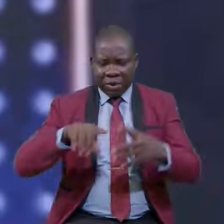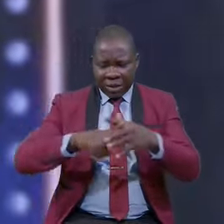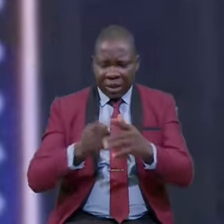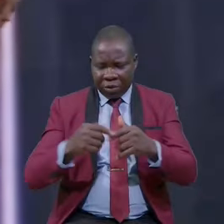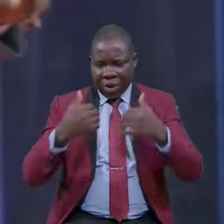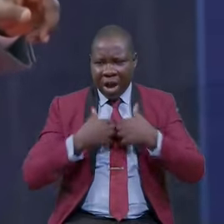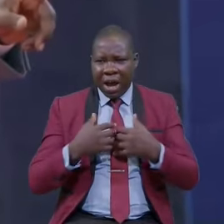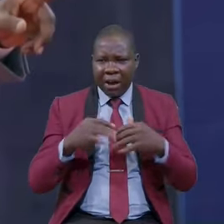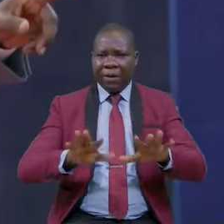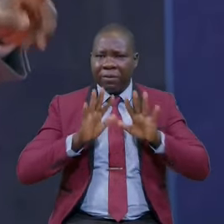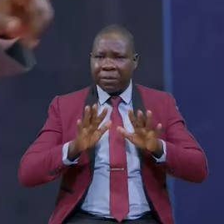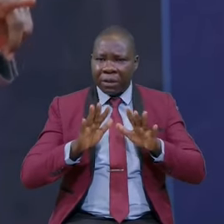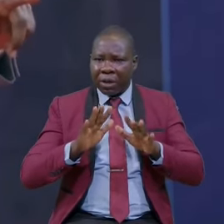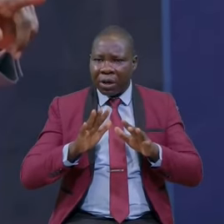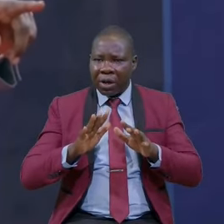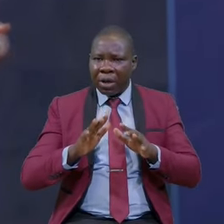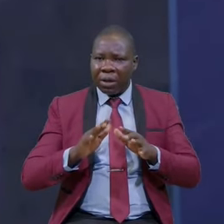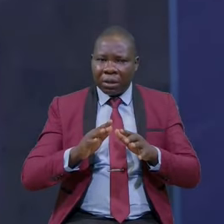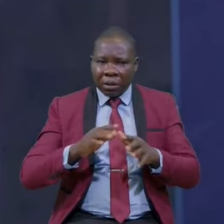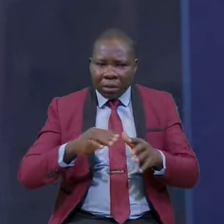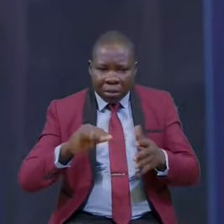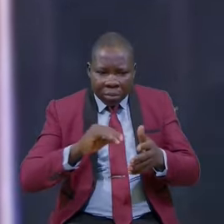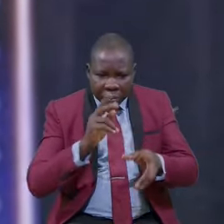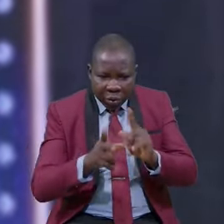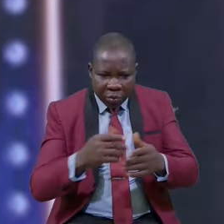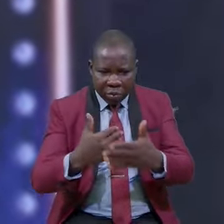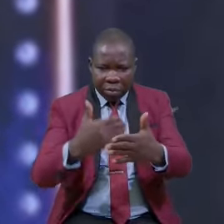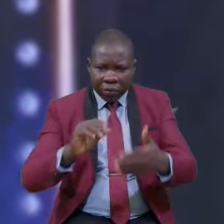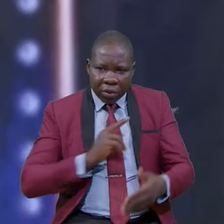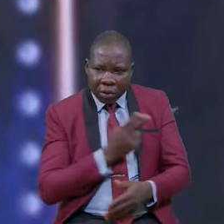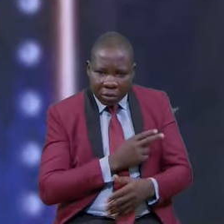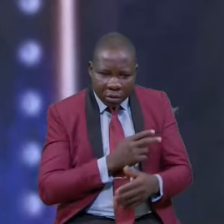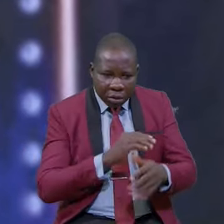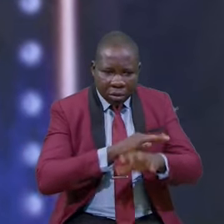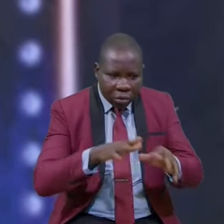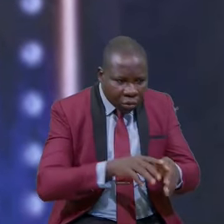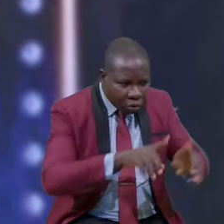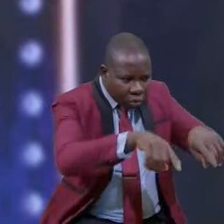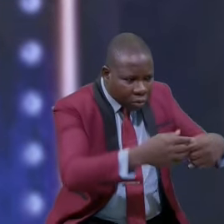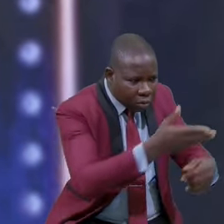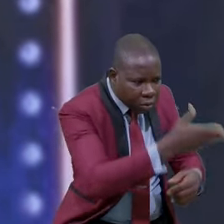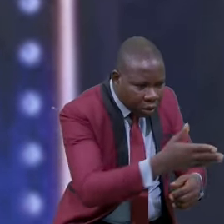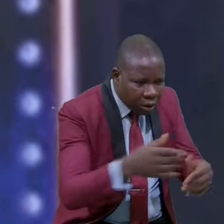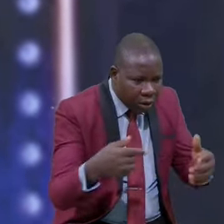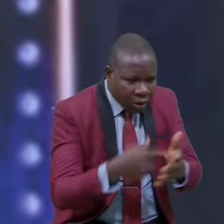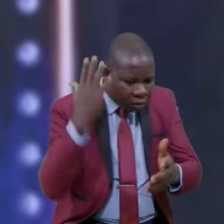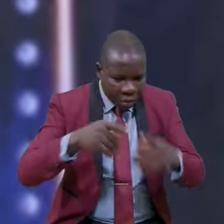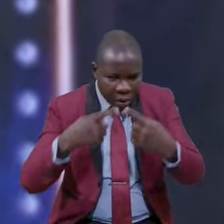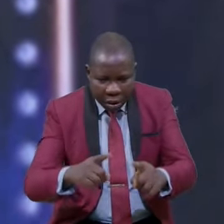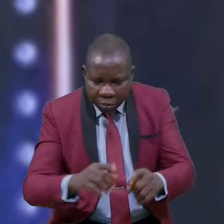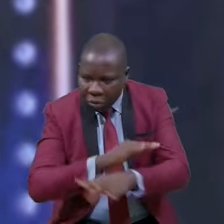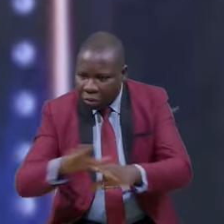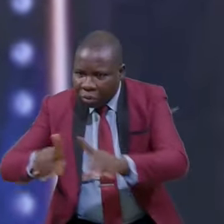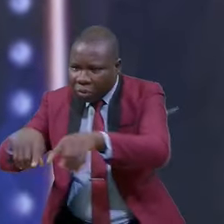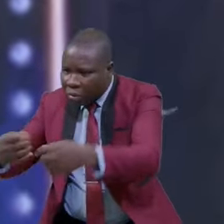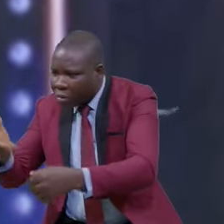dans le monde avant nous don't go there. Ne va pas là-bas. Ça va t'arriver. Ne regarde that, pas ceci. Voici ce qui va t'arriver. Si tu vois